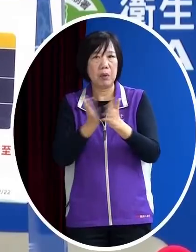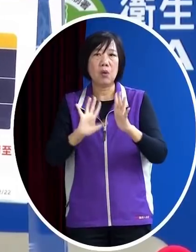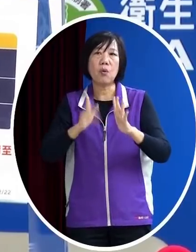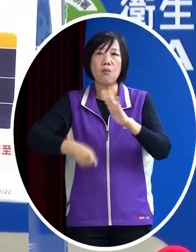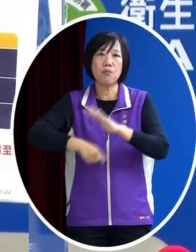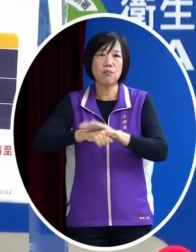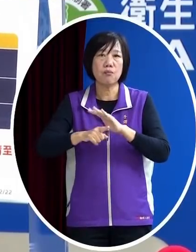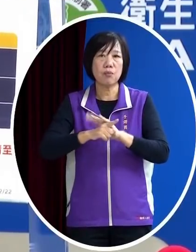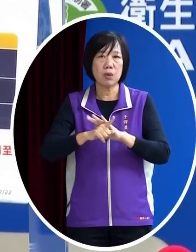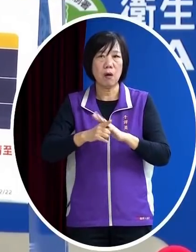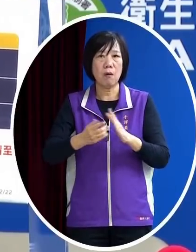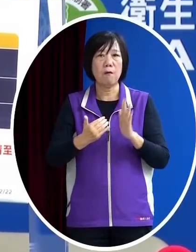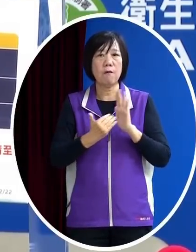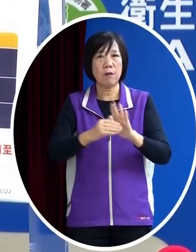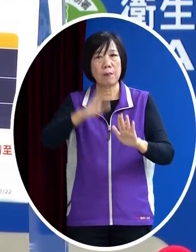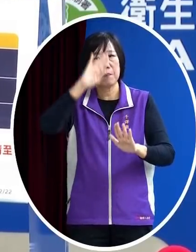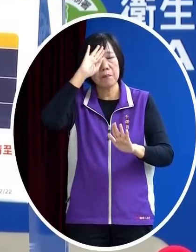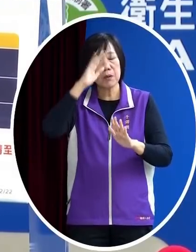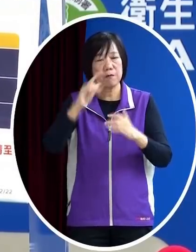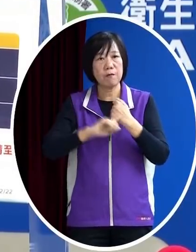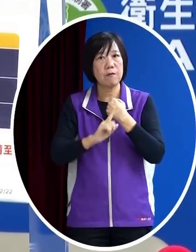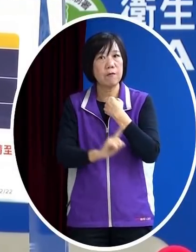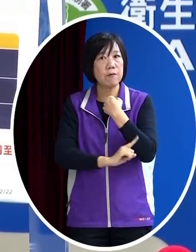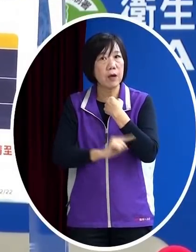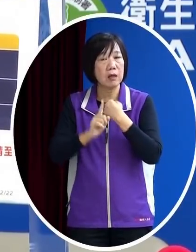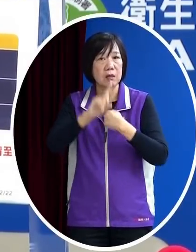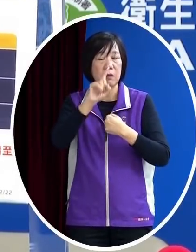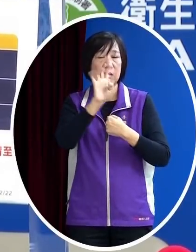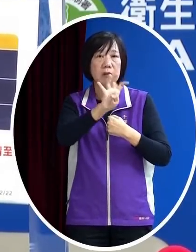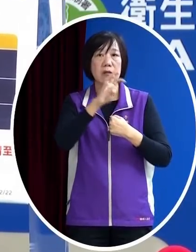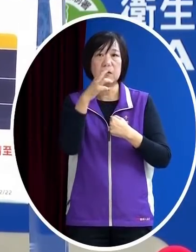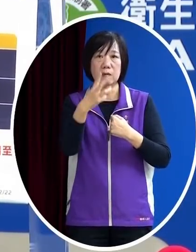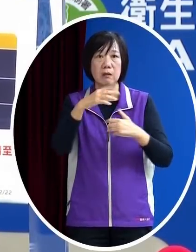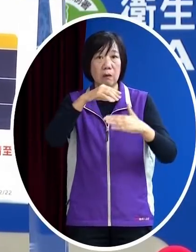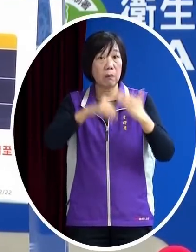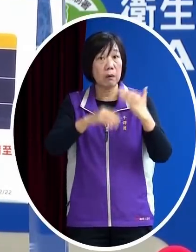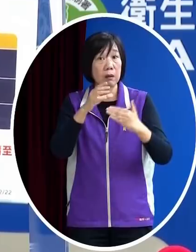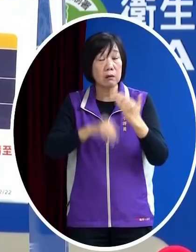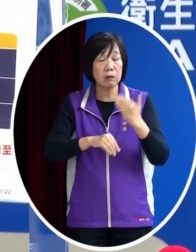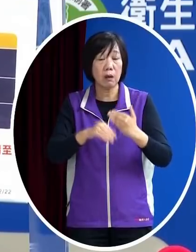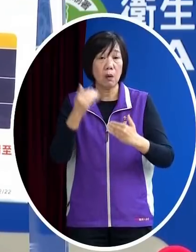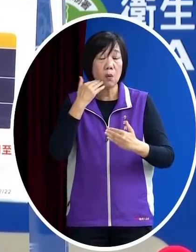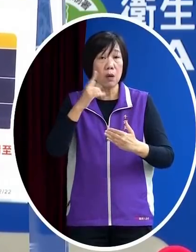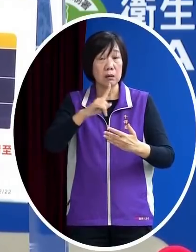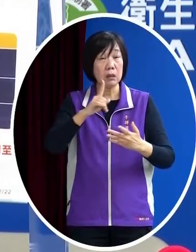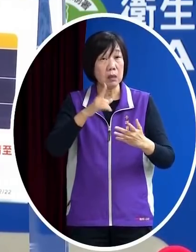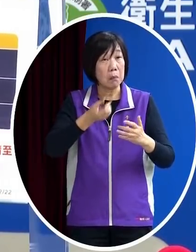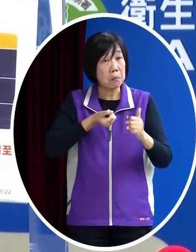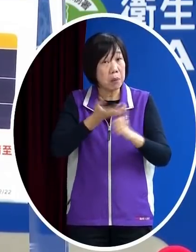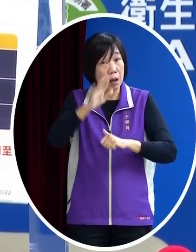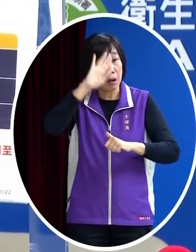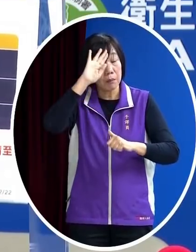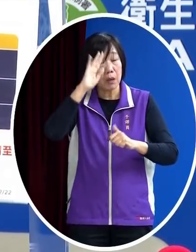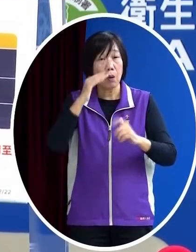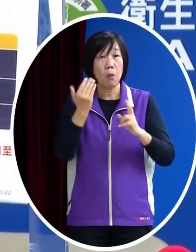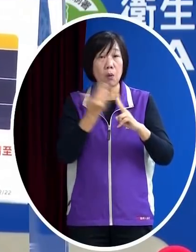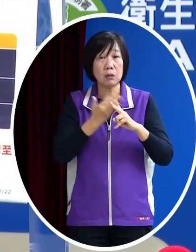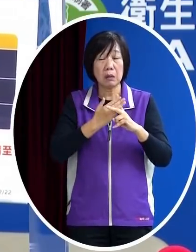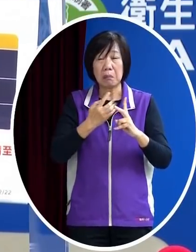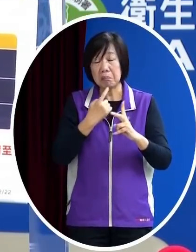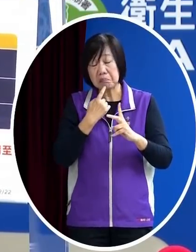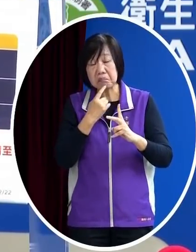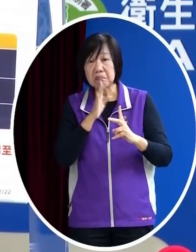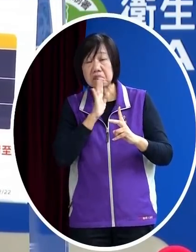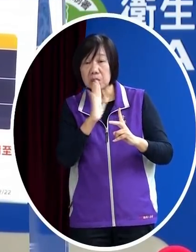了传染病防治法。依传染病防治法第43条的规定，传染病或疑似传染病人不得拒绝、规